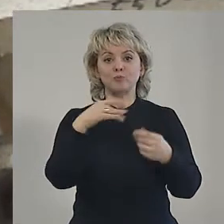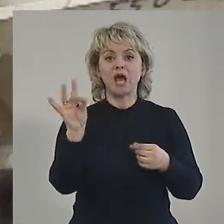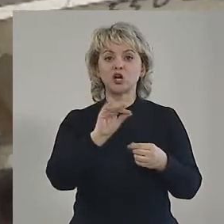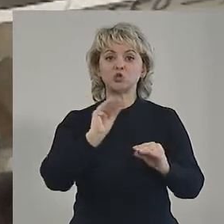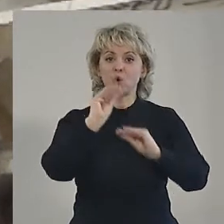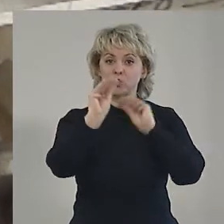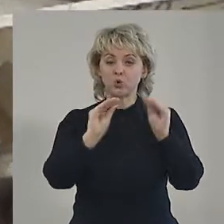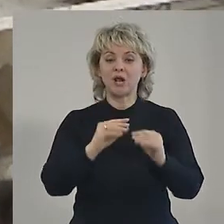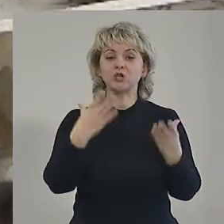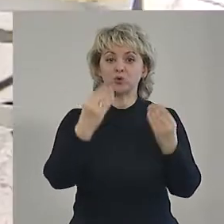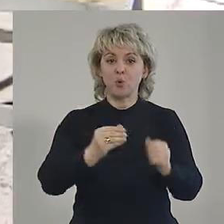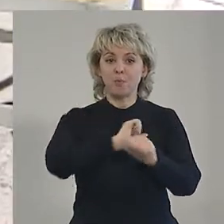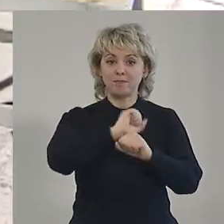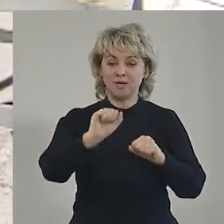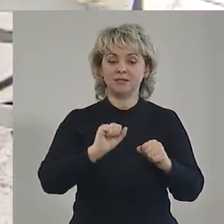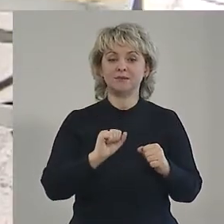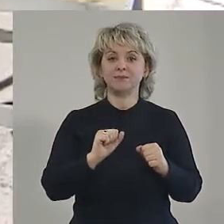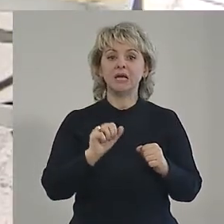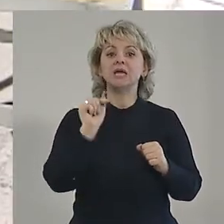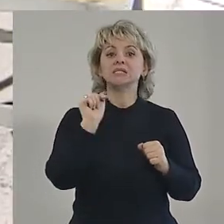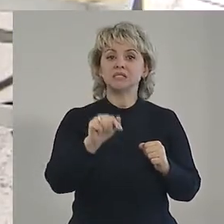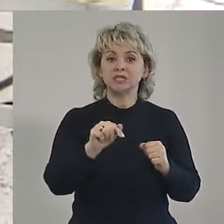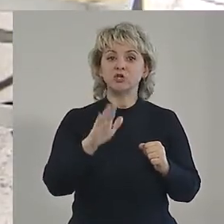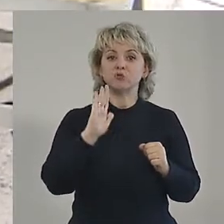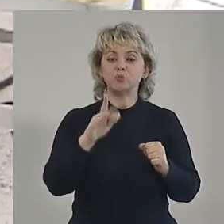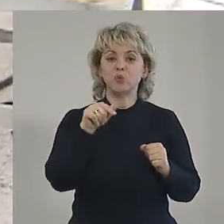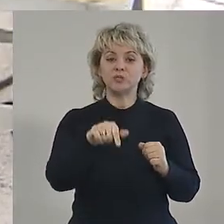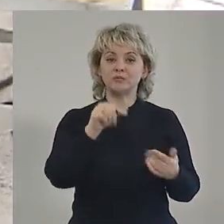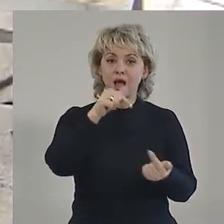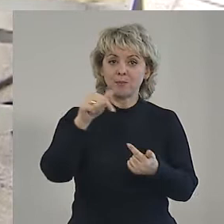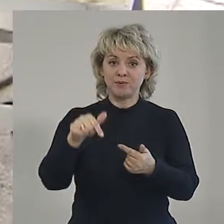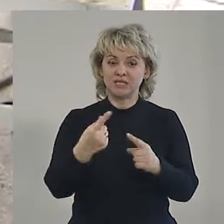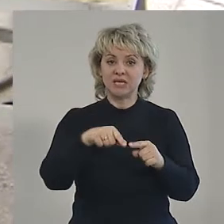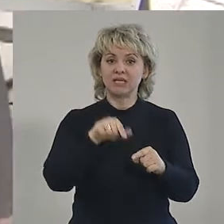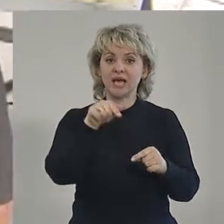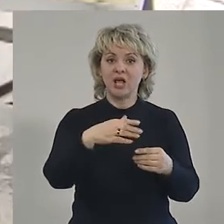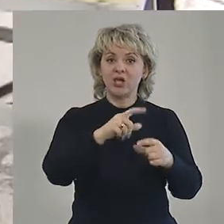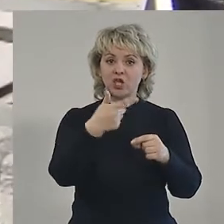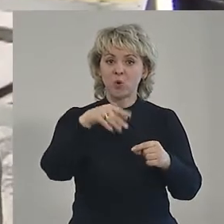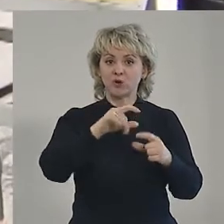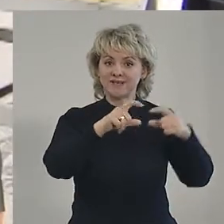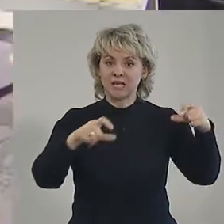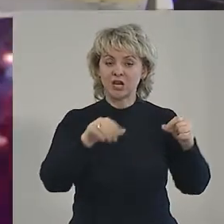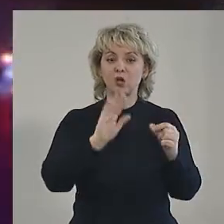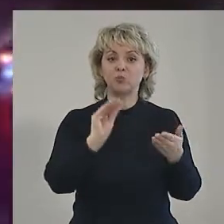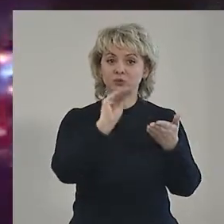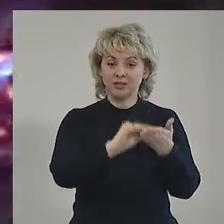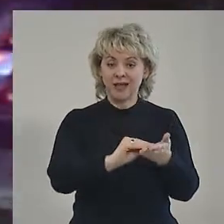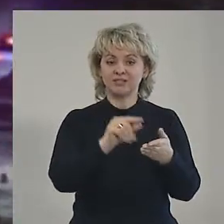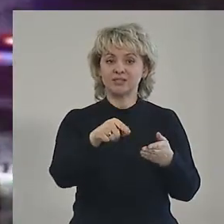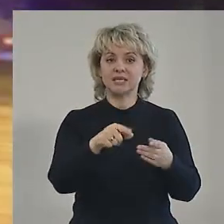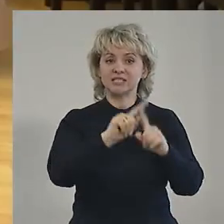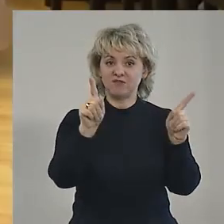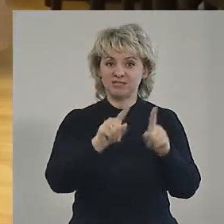Ростов украшается ко Дню Победы. Здесь будет обрамлена георгиевской лентой, и на ленте будет стоять